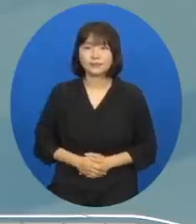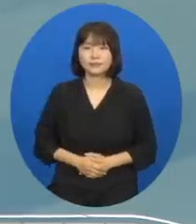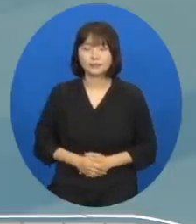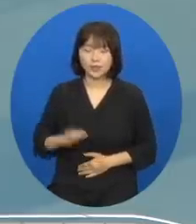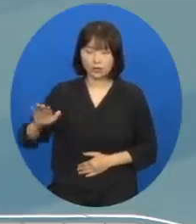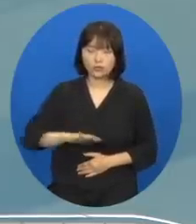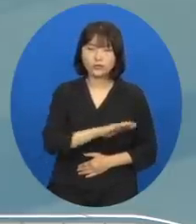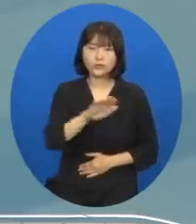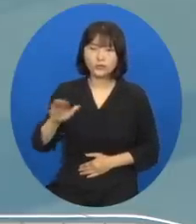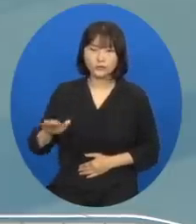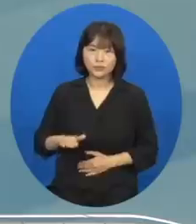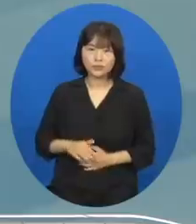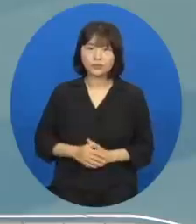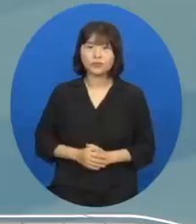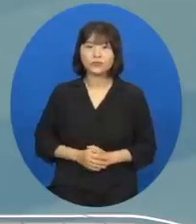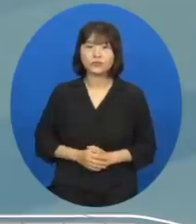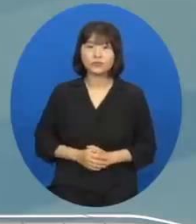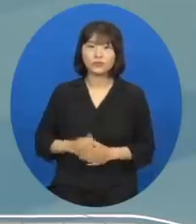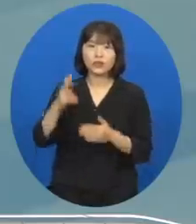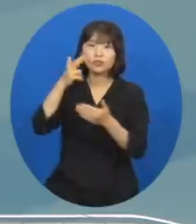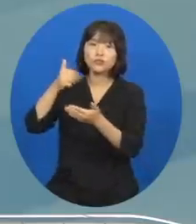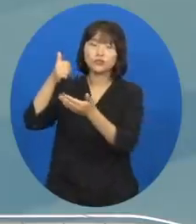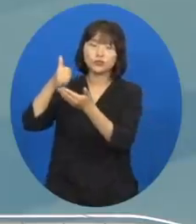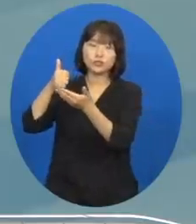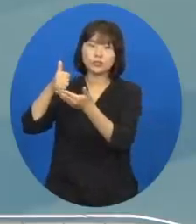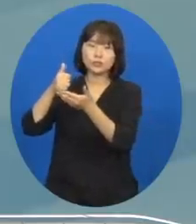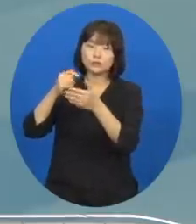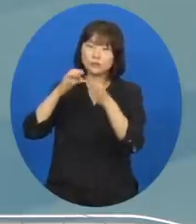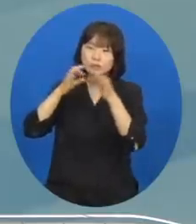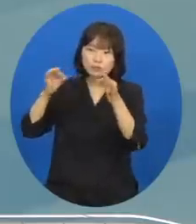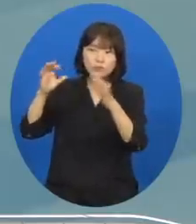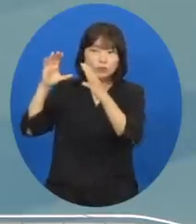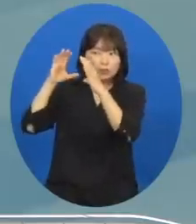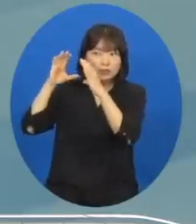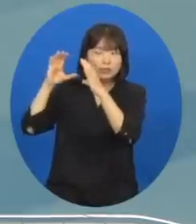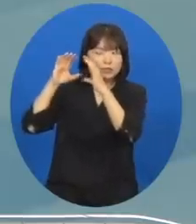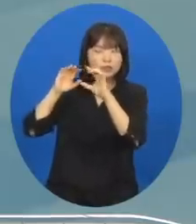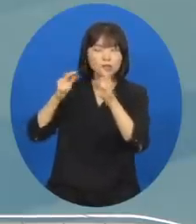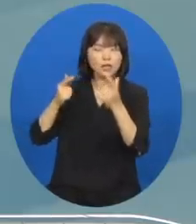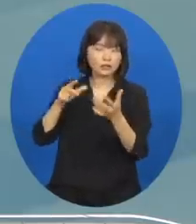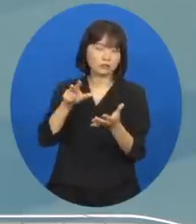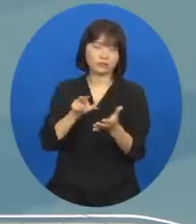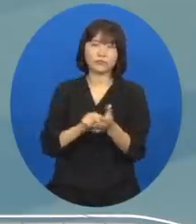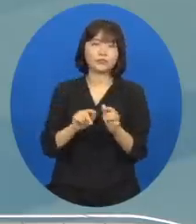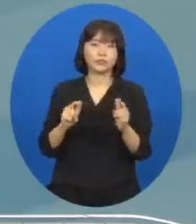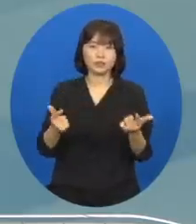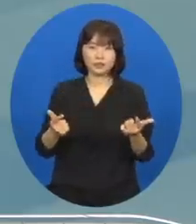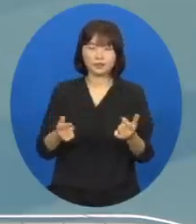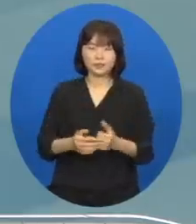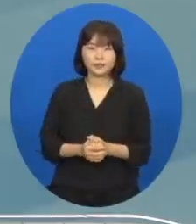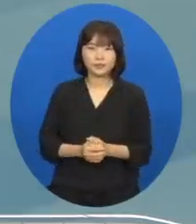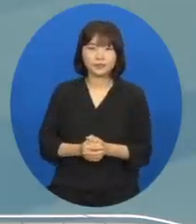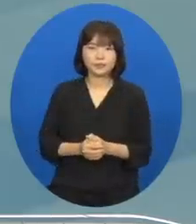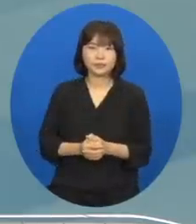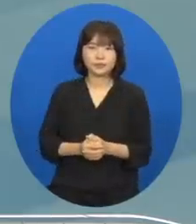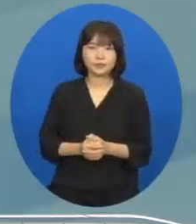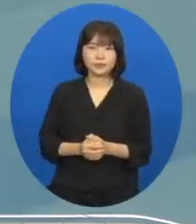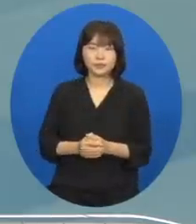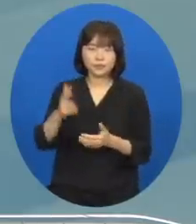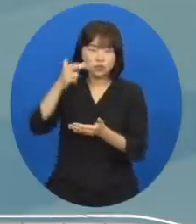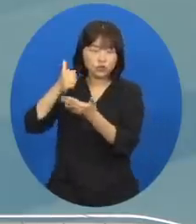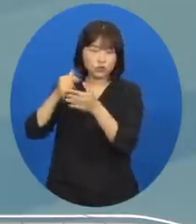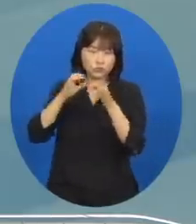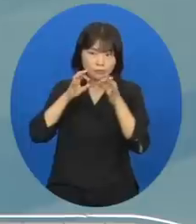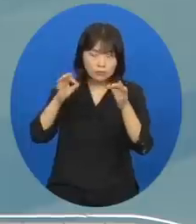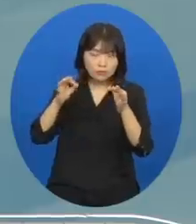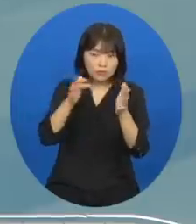우리에게 있어서 주님의 음성을 듣느냐 못 듣느냐가 문제 아닙니다. 주님의 음성은 예수